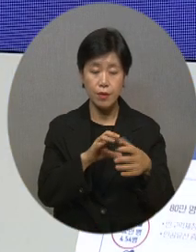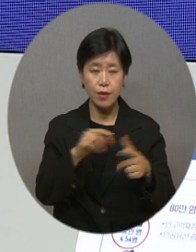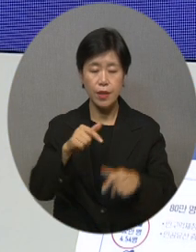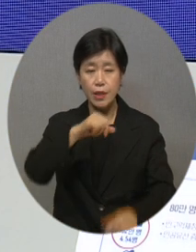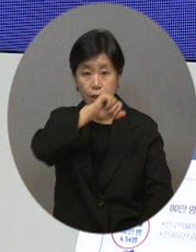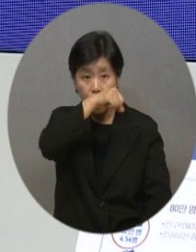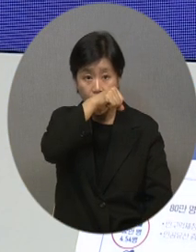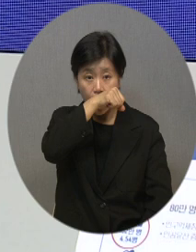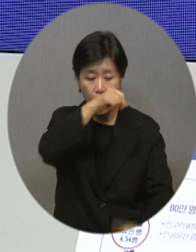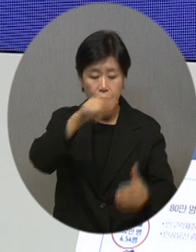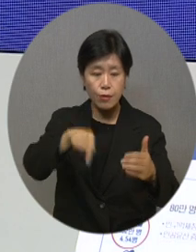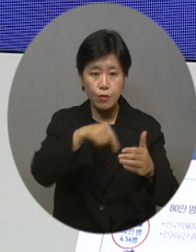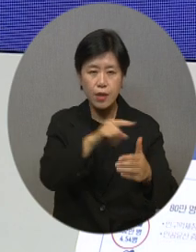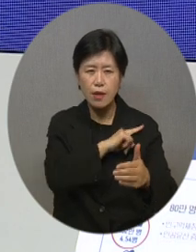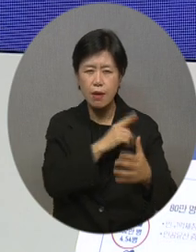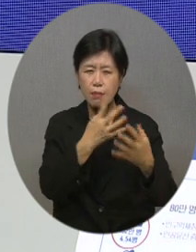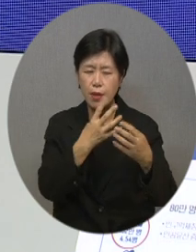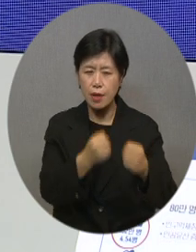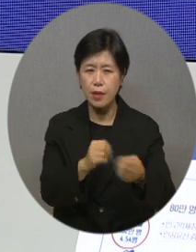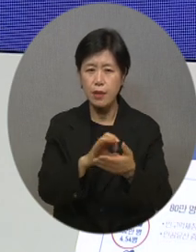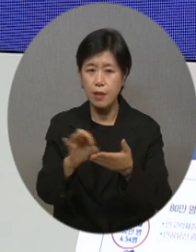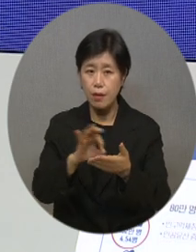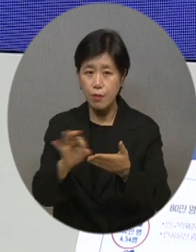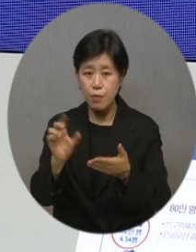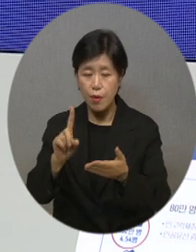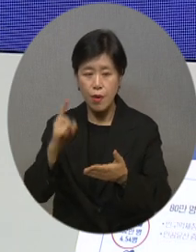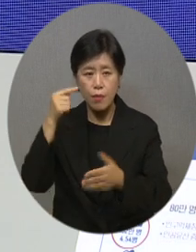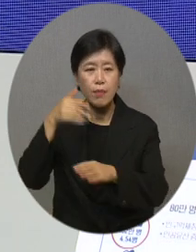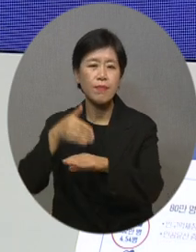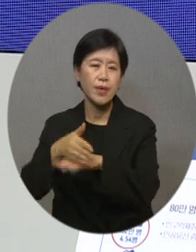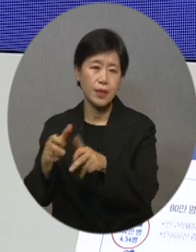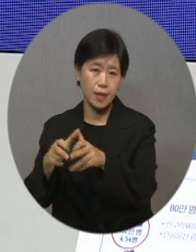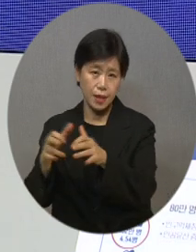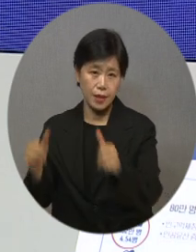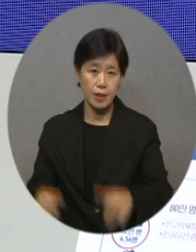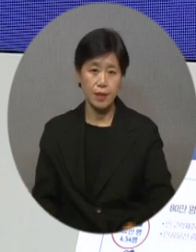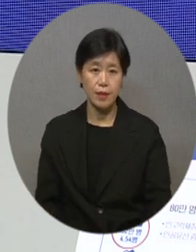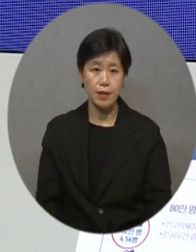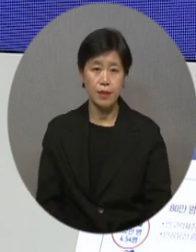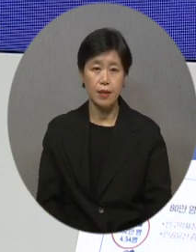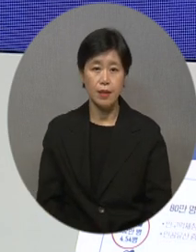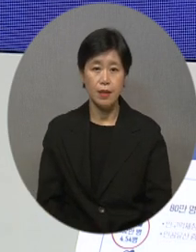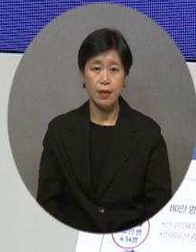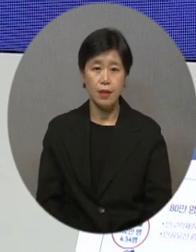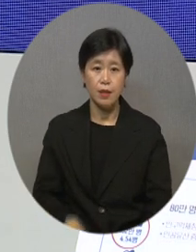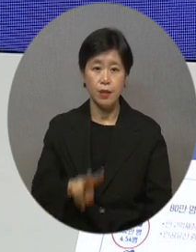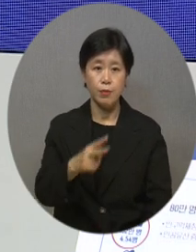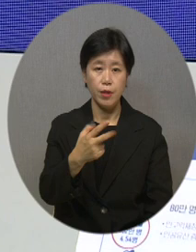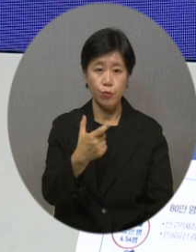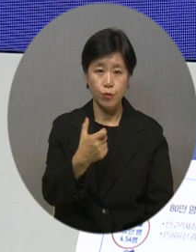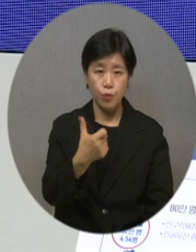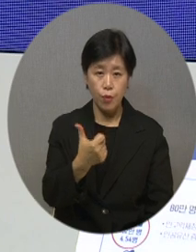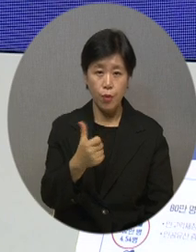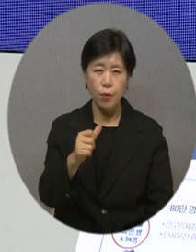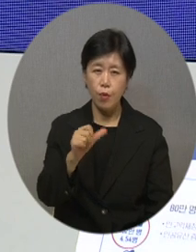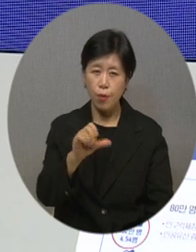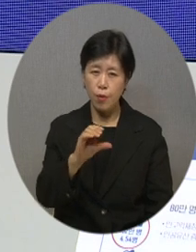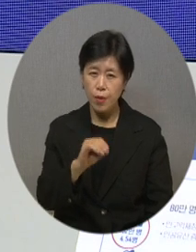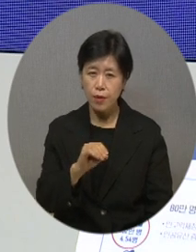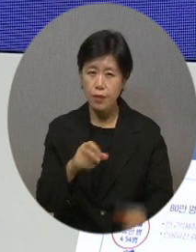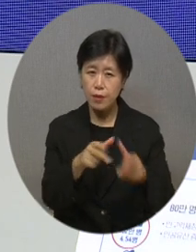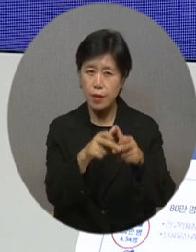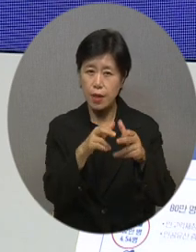한데요. 예. 전체적으로 우리가 265만 명의 장애인이 있습니다. 예. 그중에서 26만 명의 장애인이 있는데